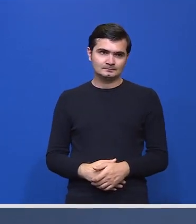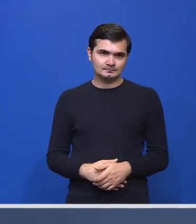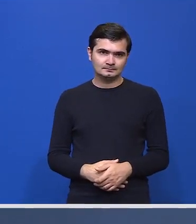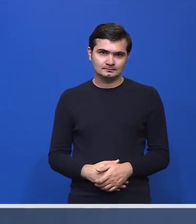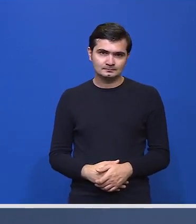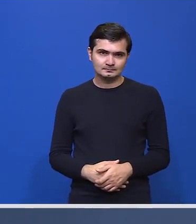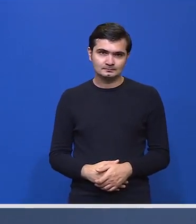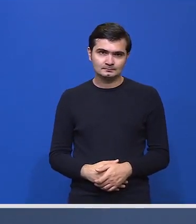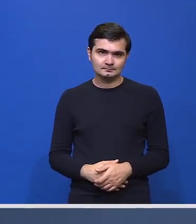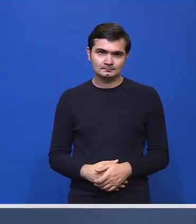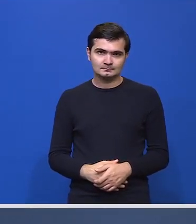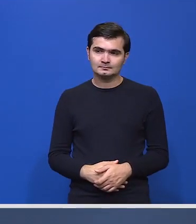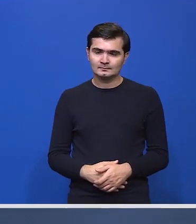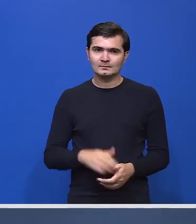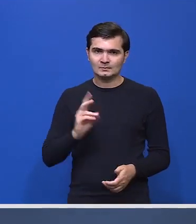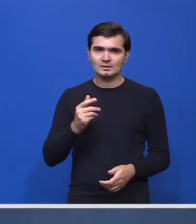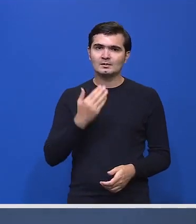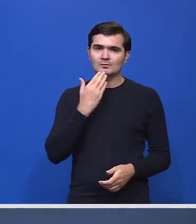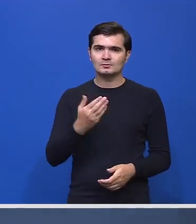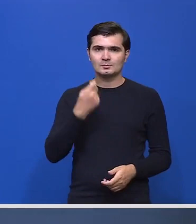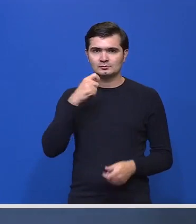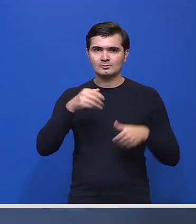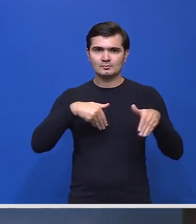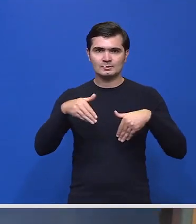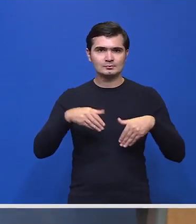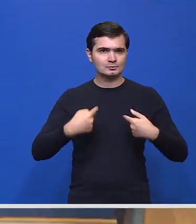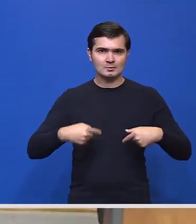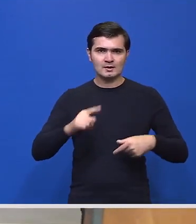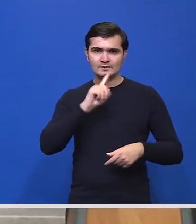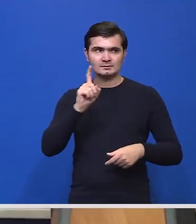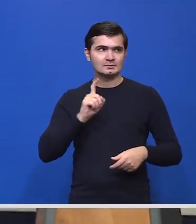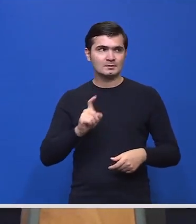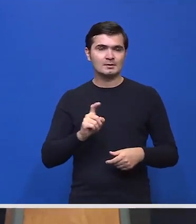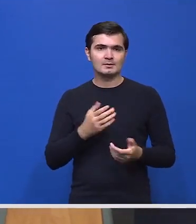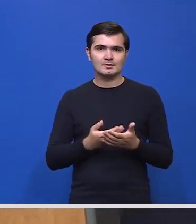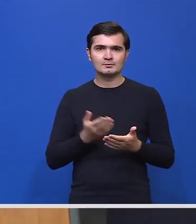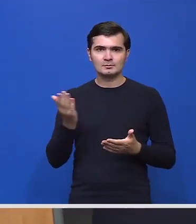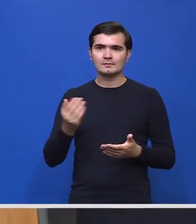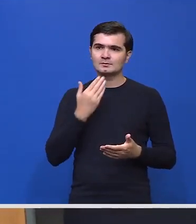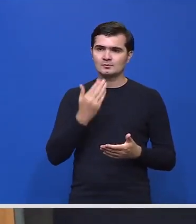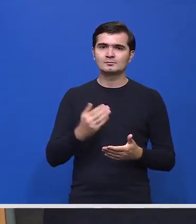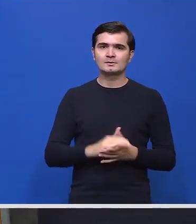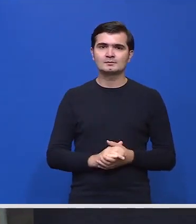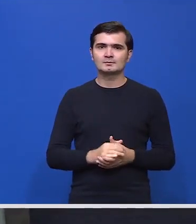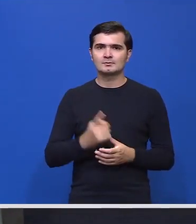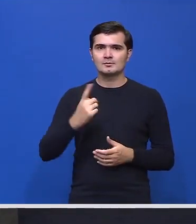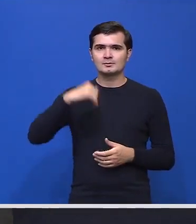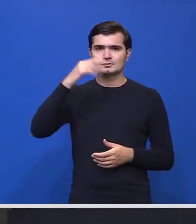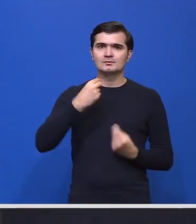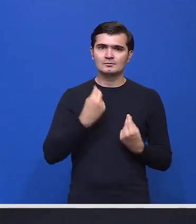Vă rog. Mulțumesc, domnule ministru. Înțeleg că nu mai sunt întrebări pentru dumneavoastră. Vă mulțumesc pentru prezență